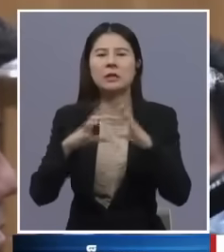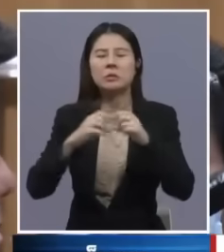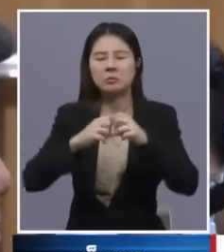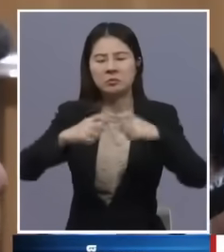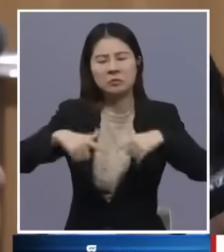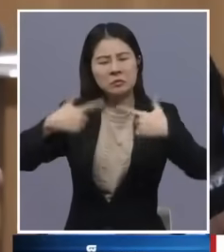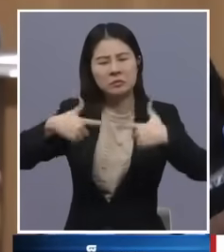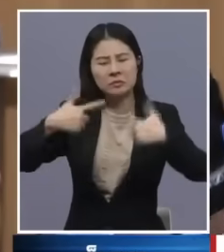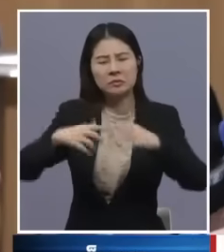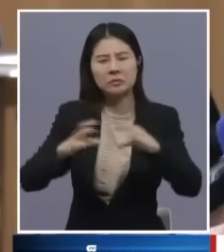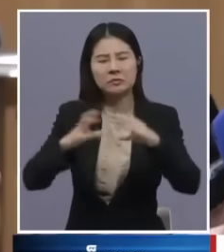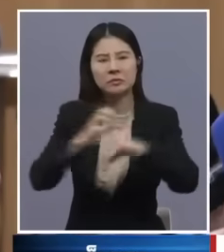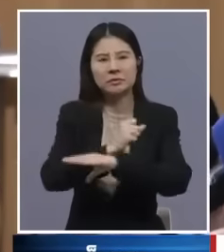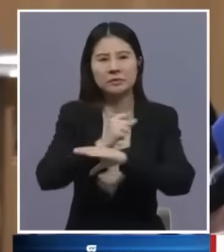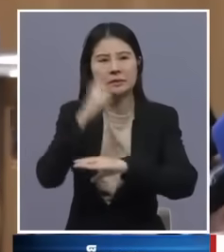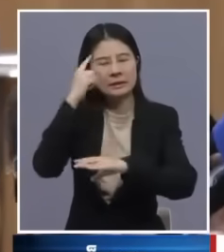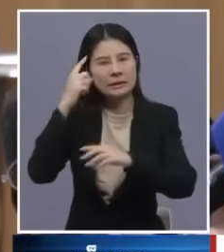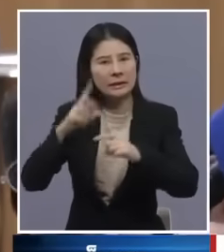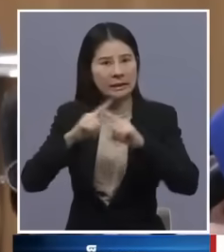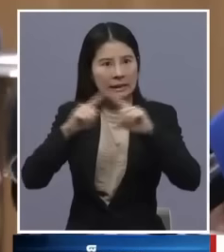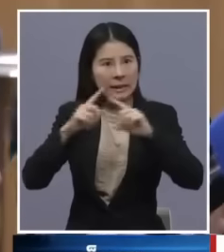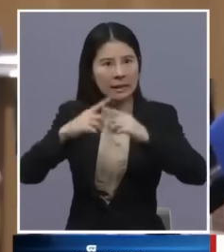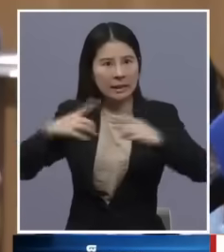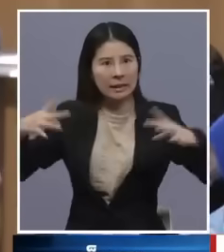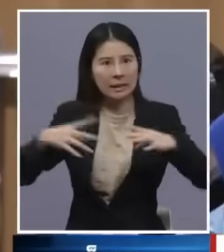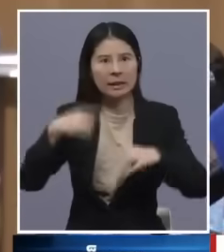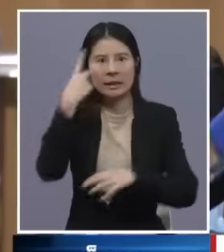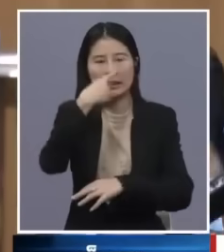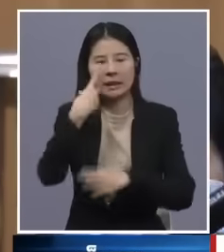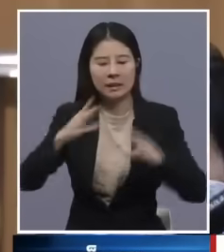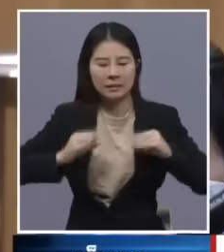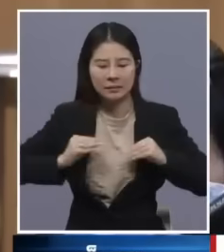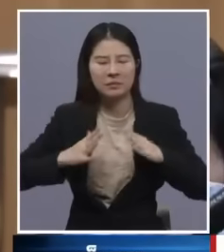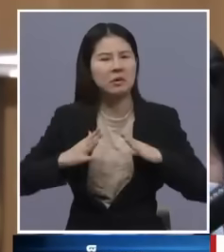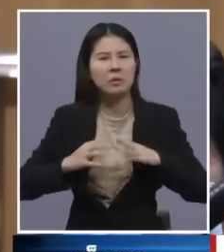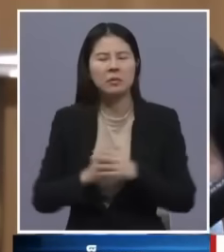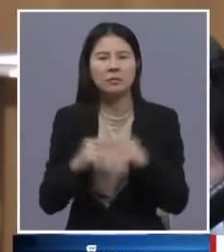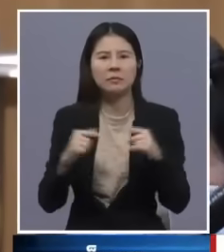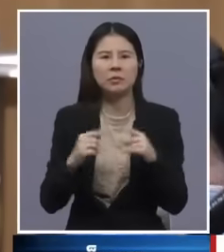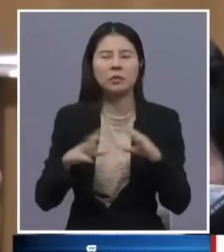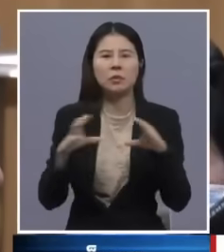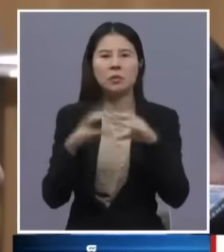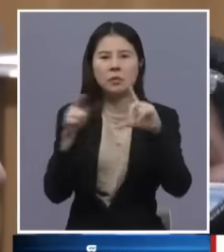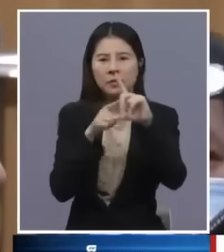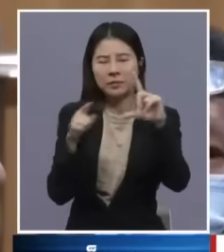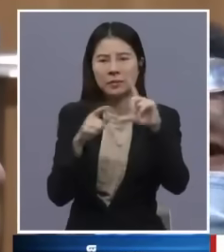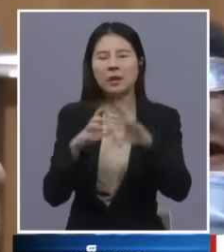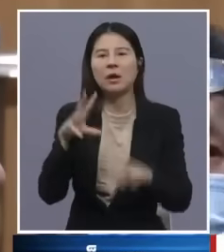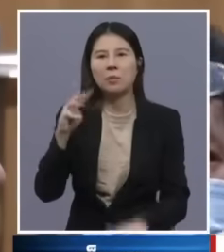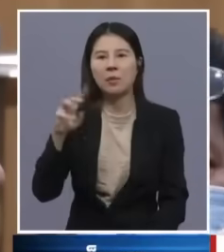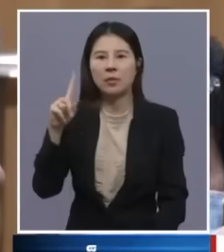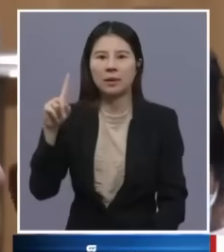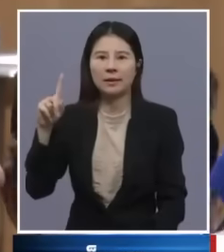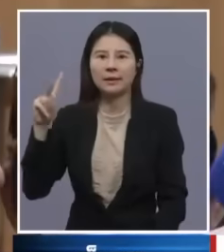งทางการเมืองสิ่งที่คนอื่นไม่เห็นด้วยกับก้าวไกลก็คือการไปรวมมาตรา